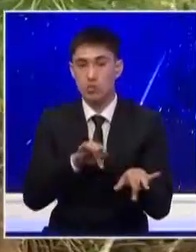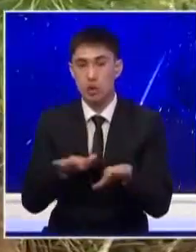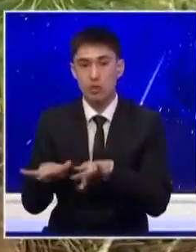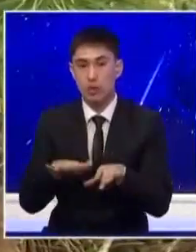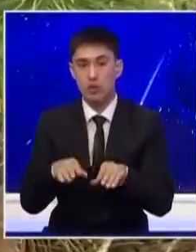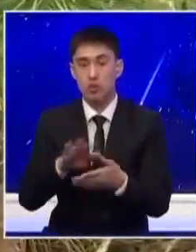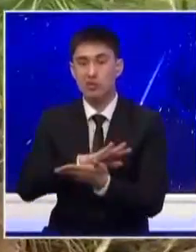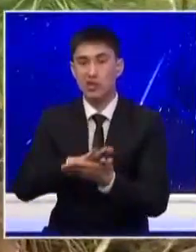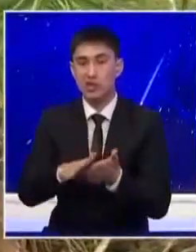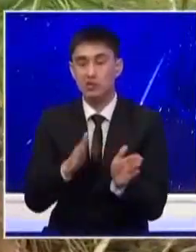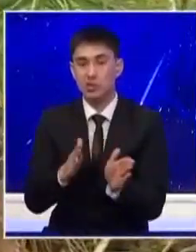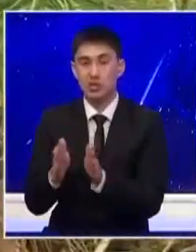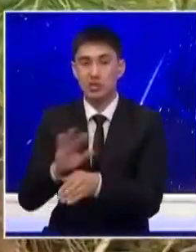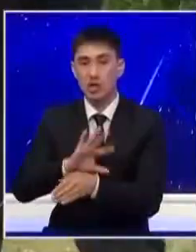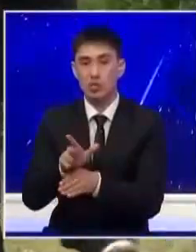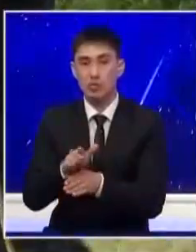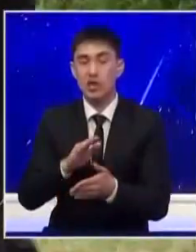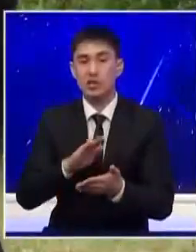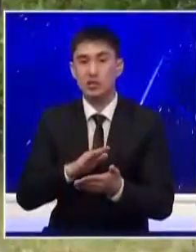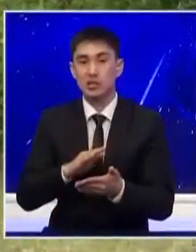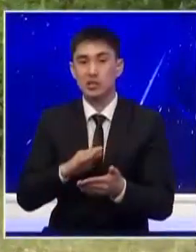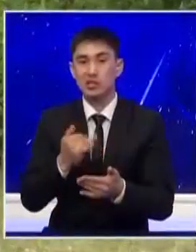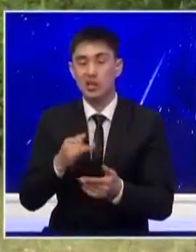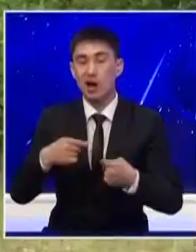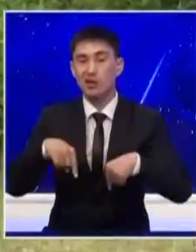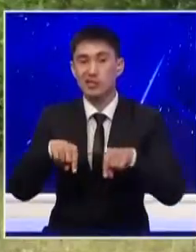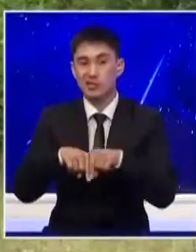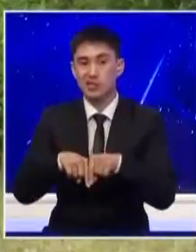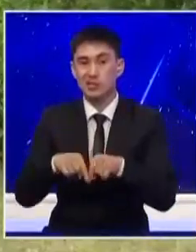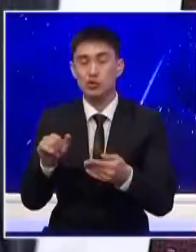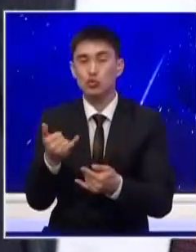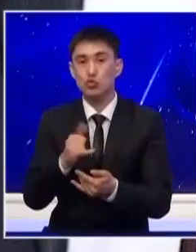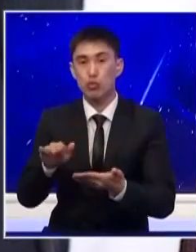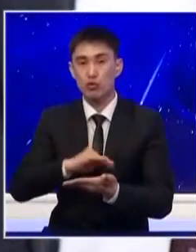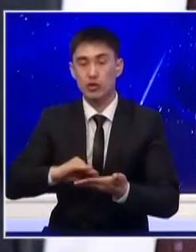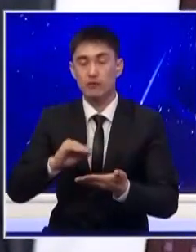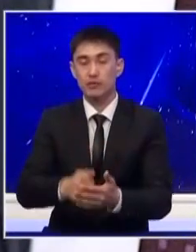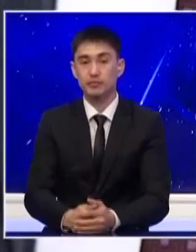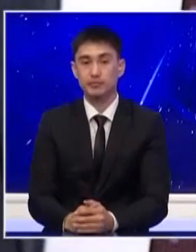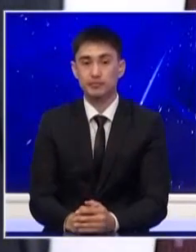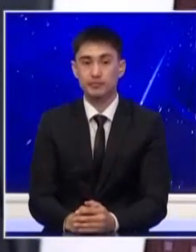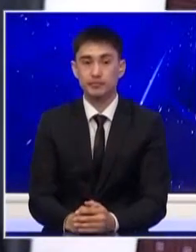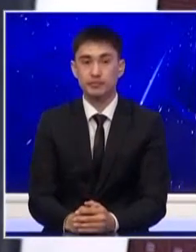по санитарному содержанию, поддержанию чистоты и организации субботников.